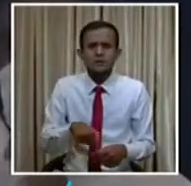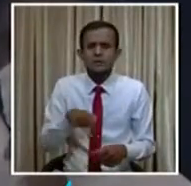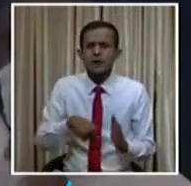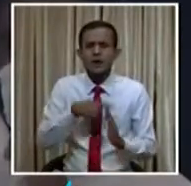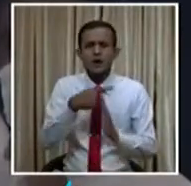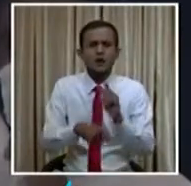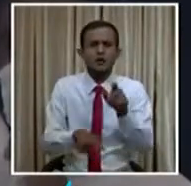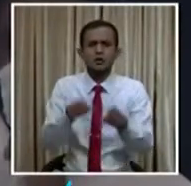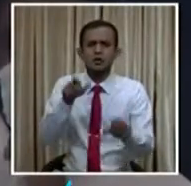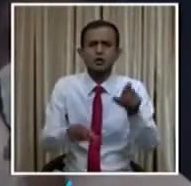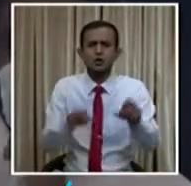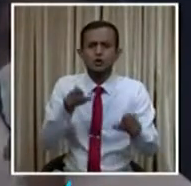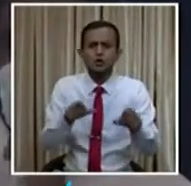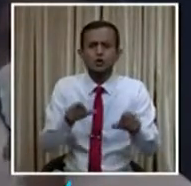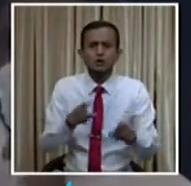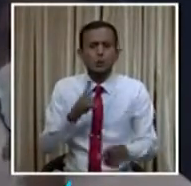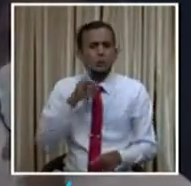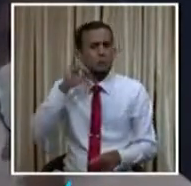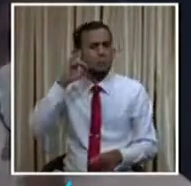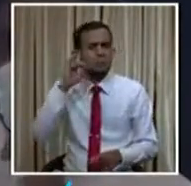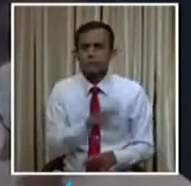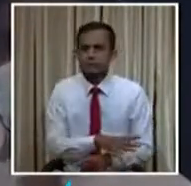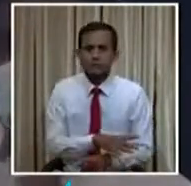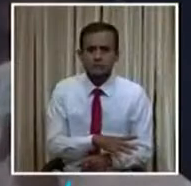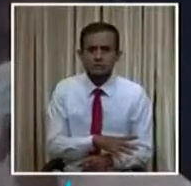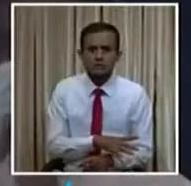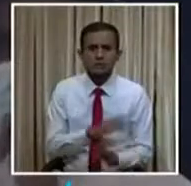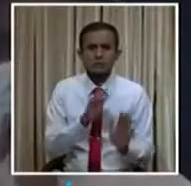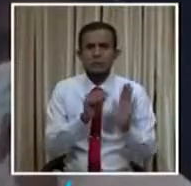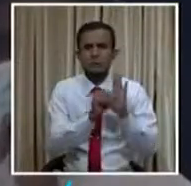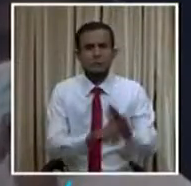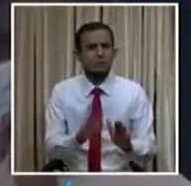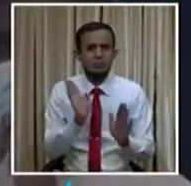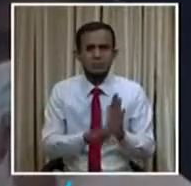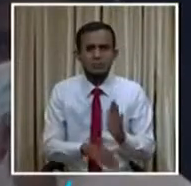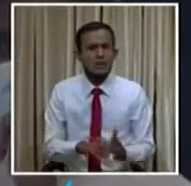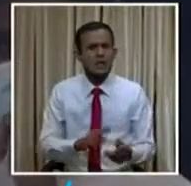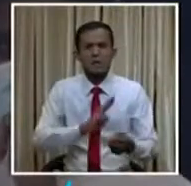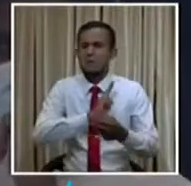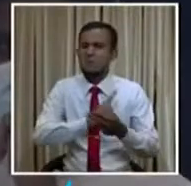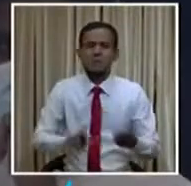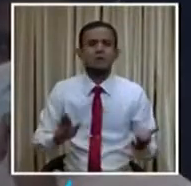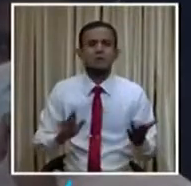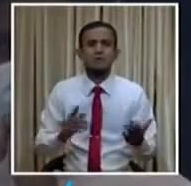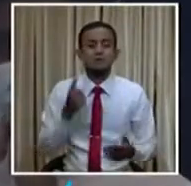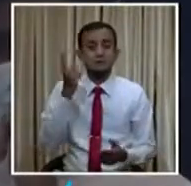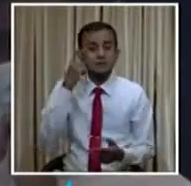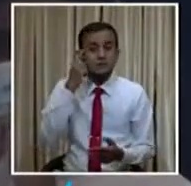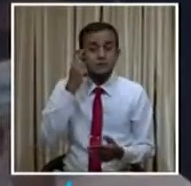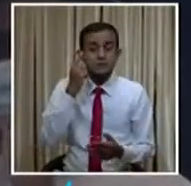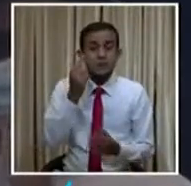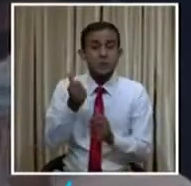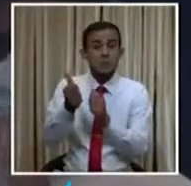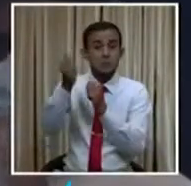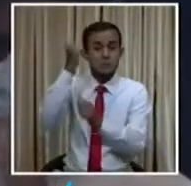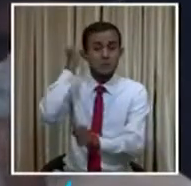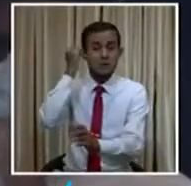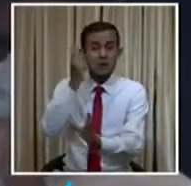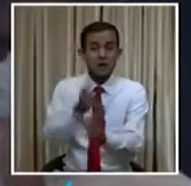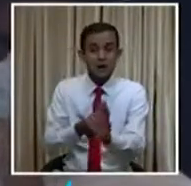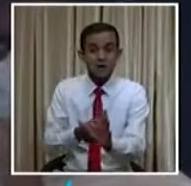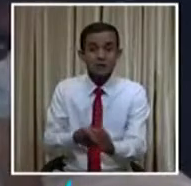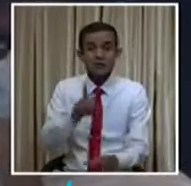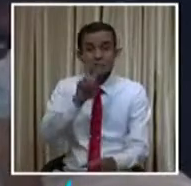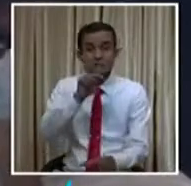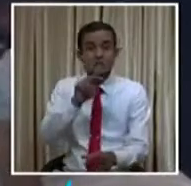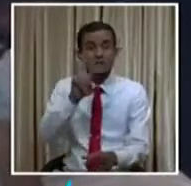රටේ ජනතාව අප්‍රිය කරනවා හෙලා දකිනවා මේක එපා වෙලා තියෙන්නේ පහුගිය අවුරුදු